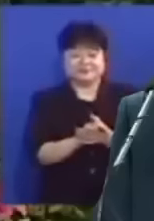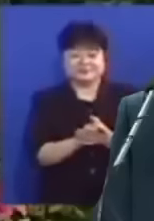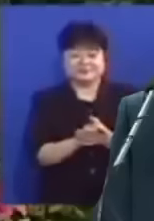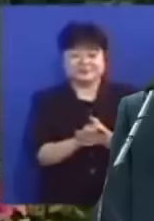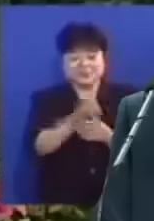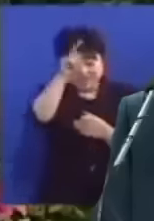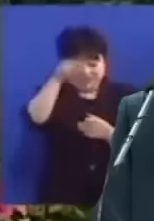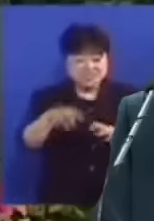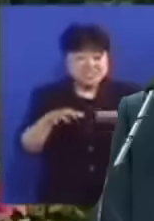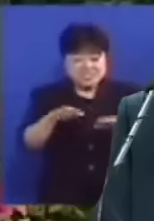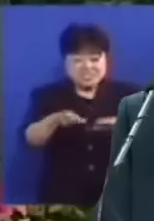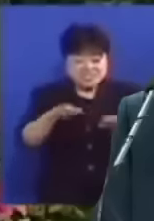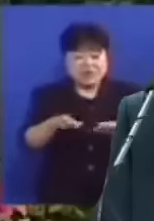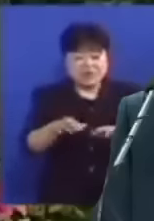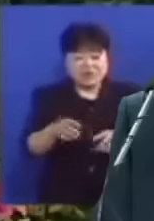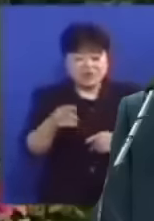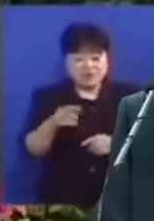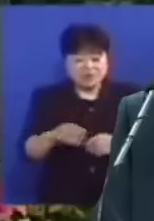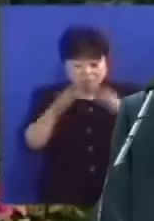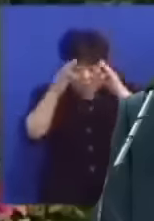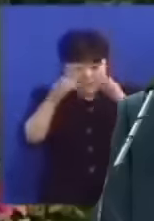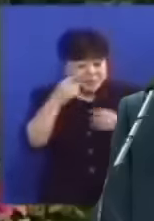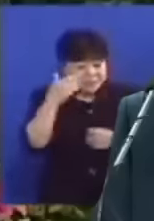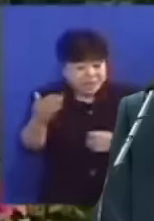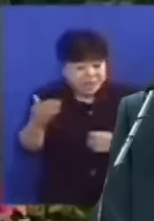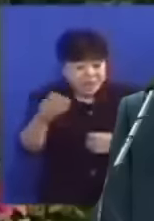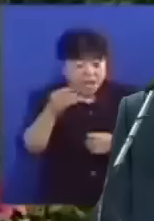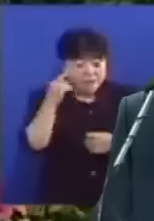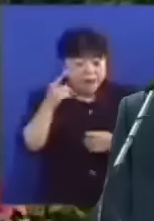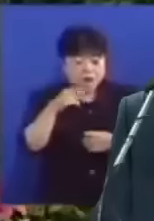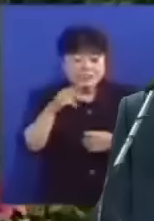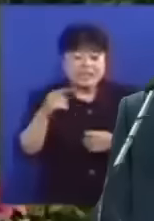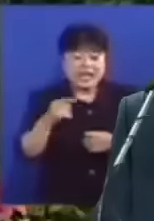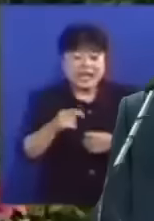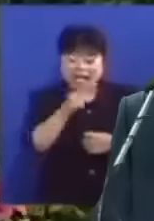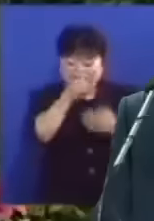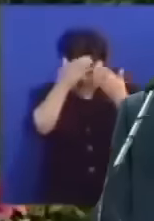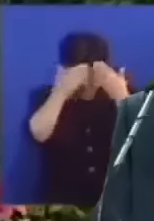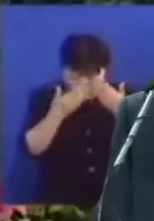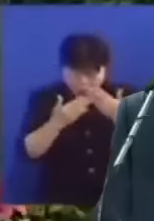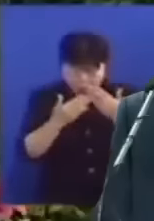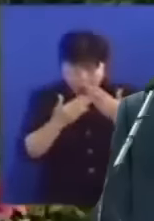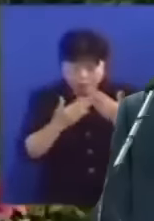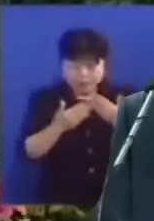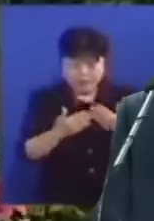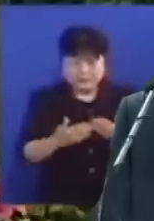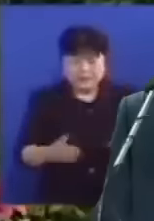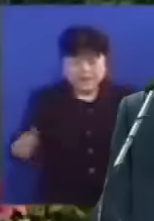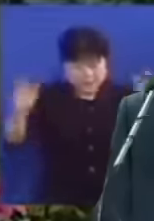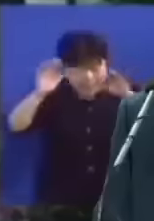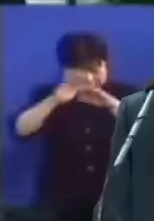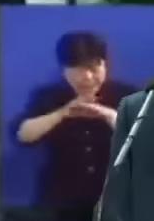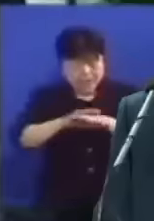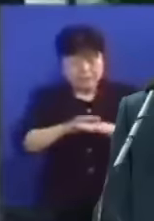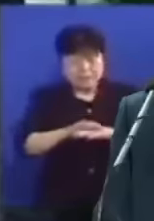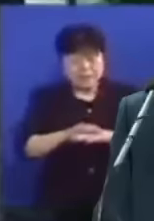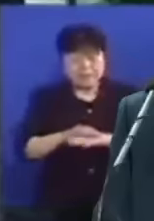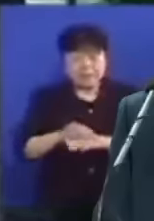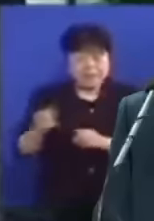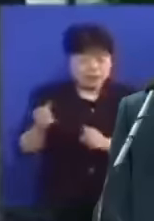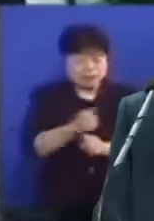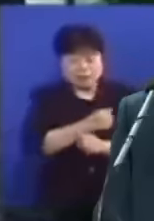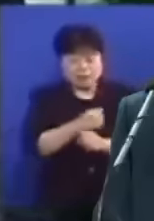무슨 천지를 진동하는 거 보았어요? 보았지요. 바울과 실라가 감옥 속에 들어가서 캄캄한 밤중에 어둠하는